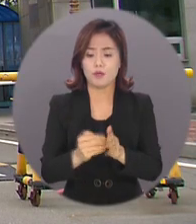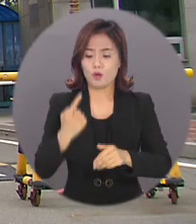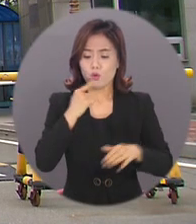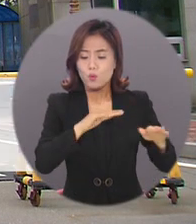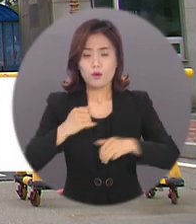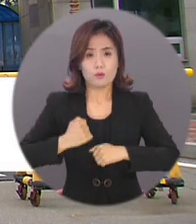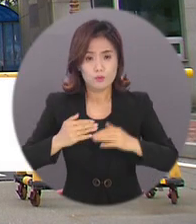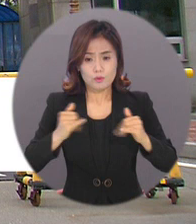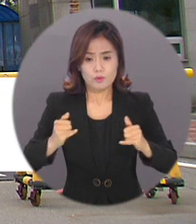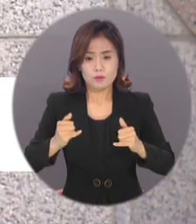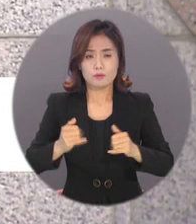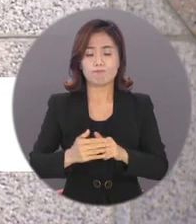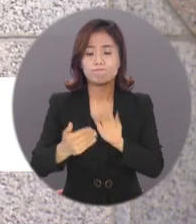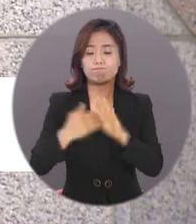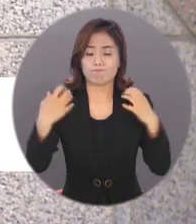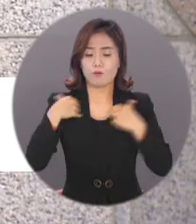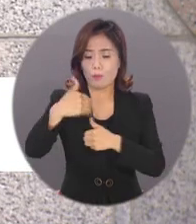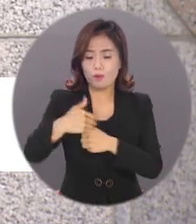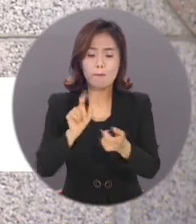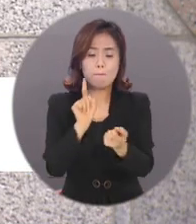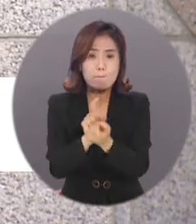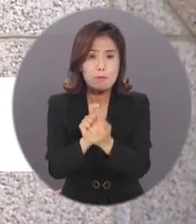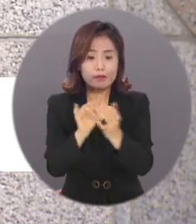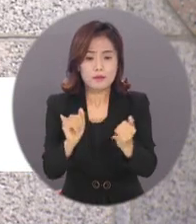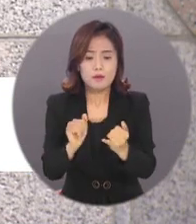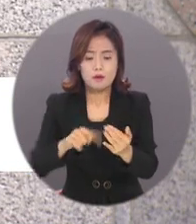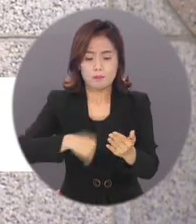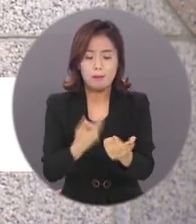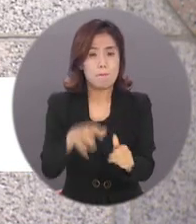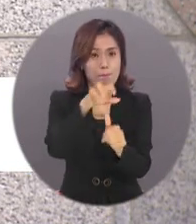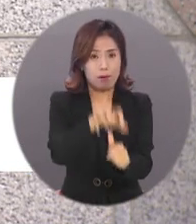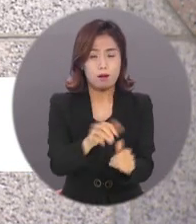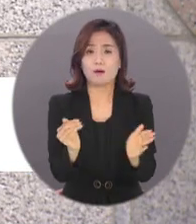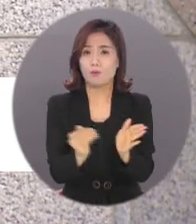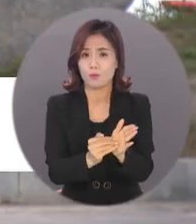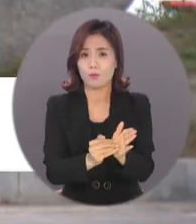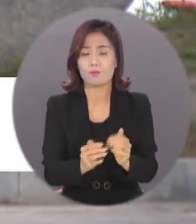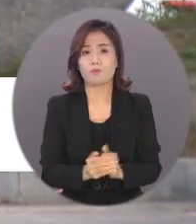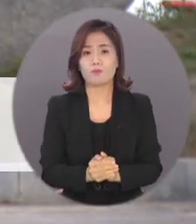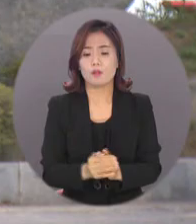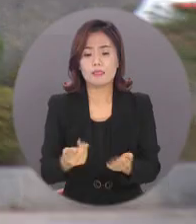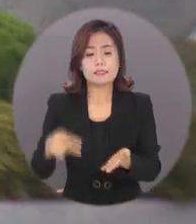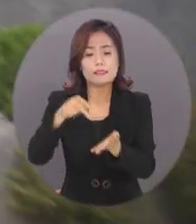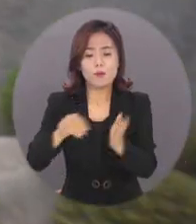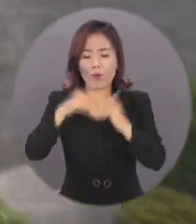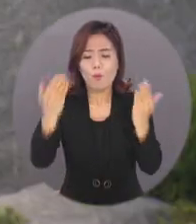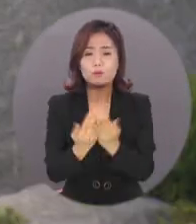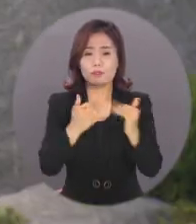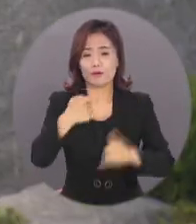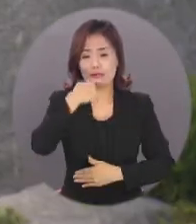해군은 방역당국의 요청에 따라 밀접 접촉자인 두 명을 함정 내에서도 자가격리 조치하고 승선인 전원에